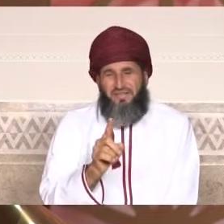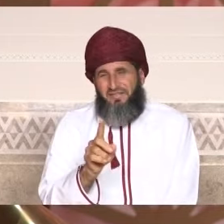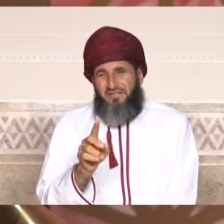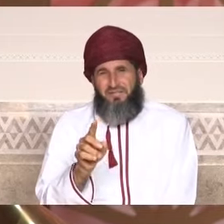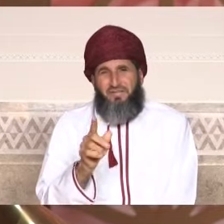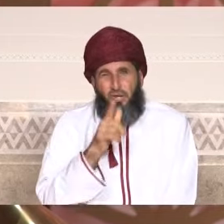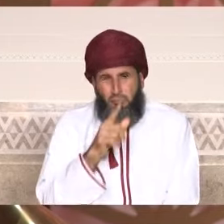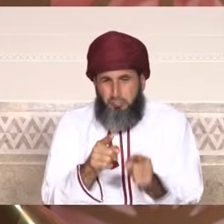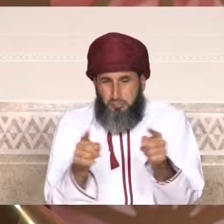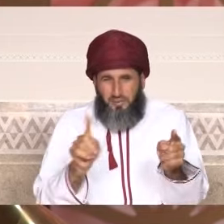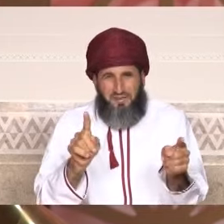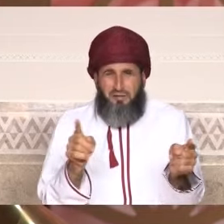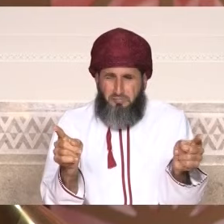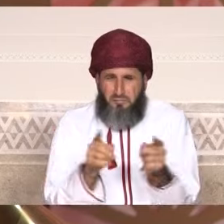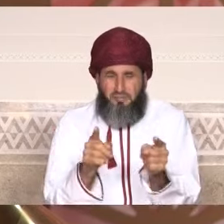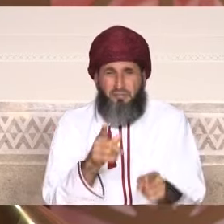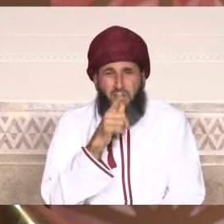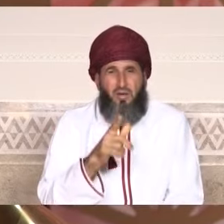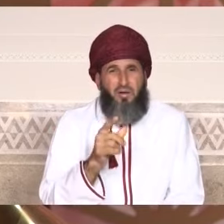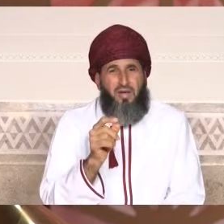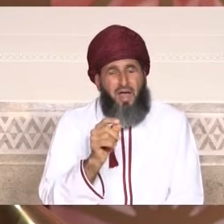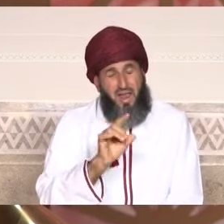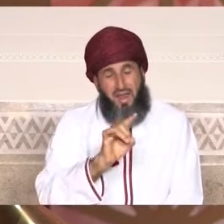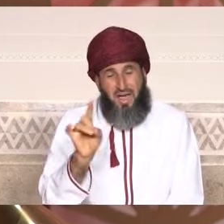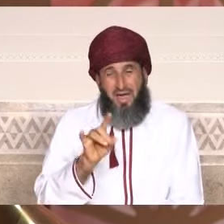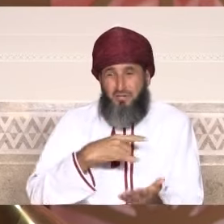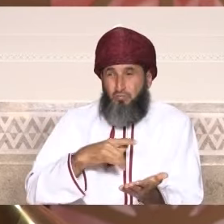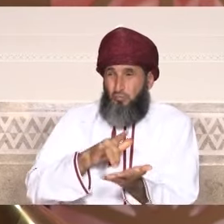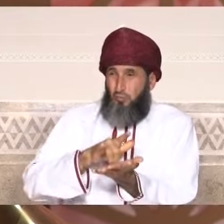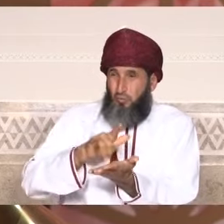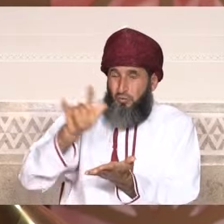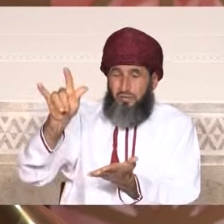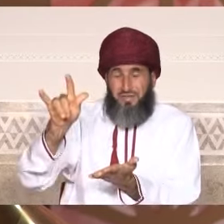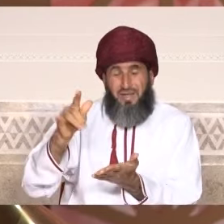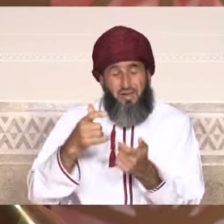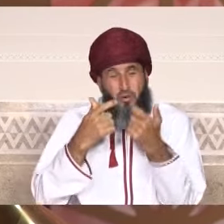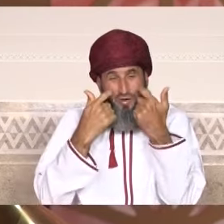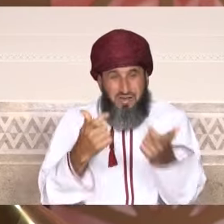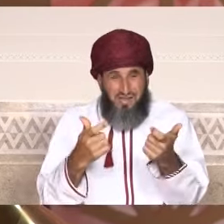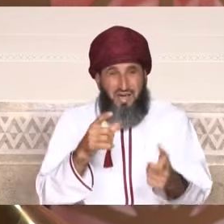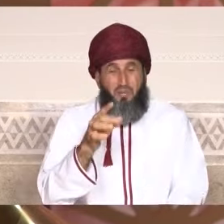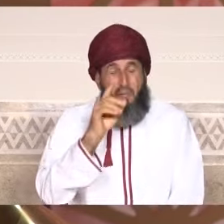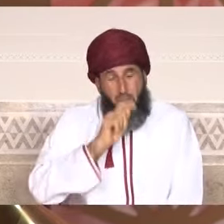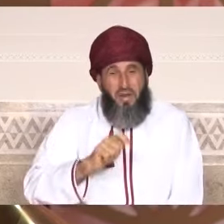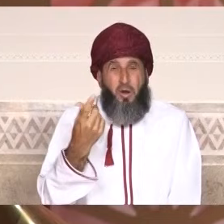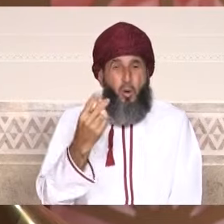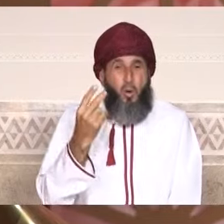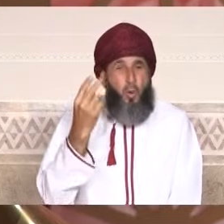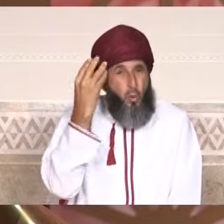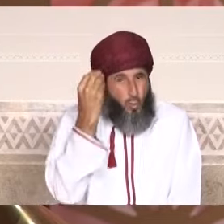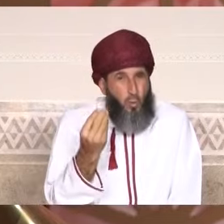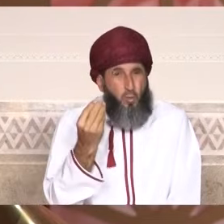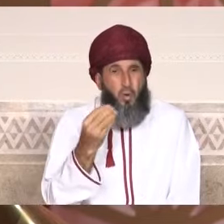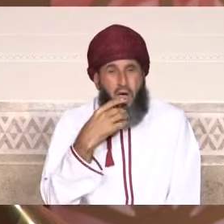وحتى لا نطيل فإن هذا الفعل مما لا ينبغي، وحذر منه أهل العلم جميعا من مختلف المذاهب